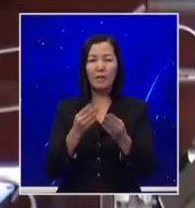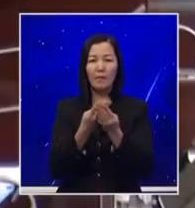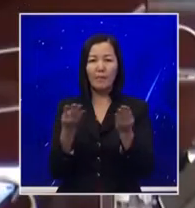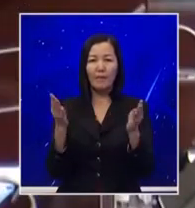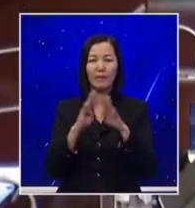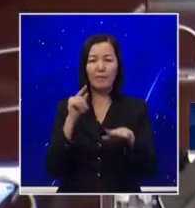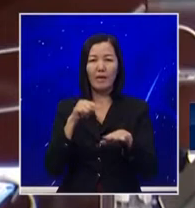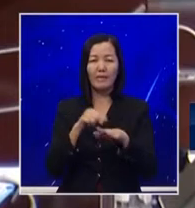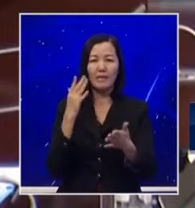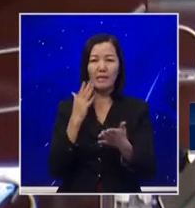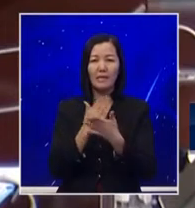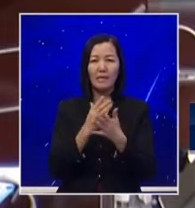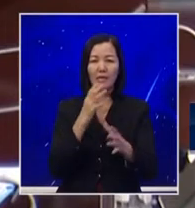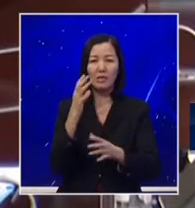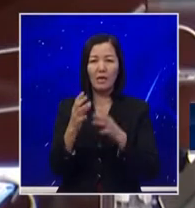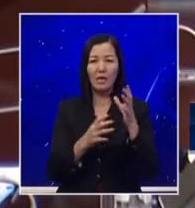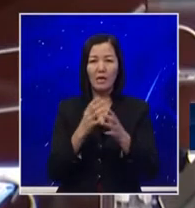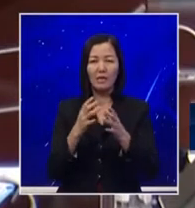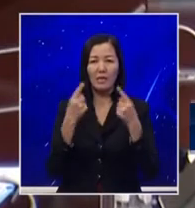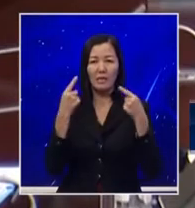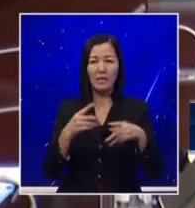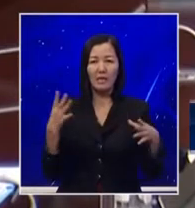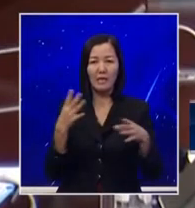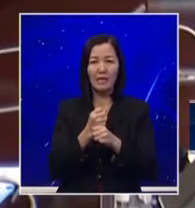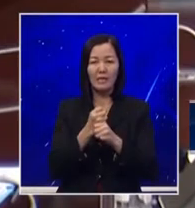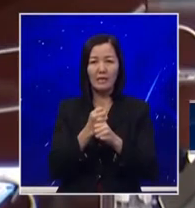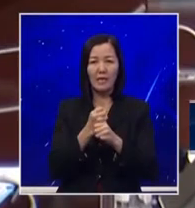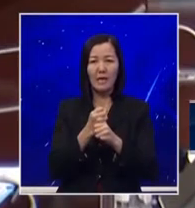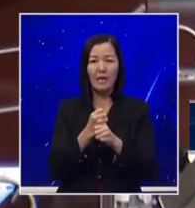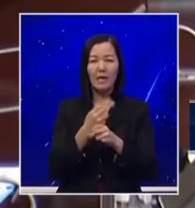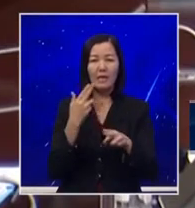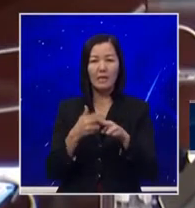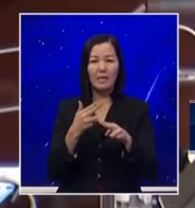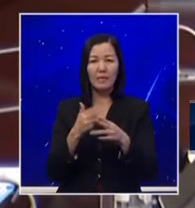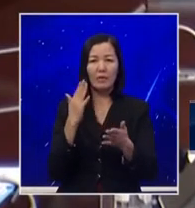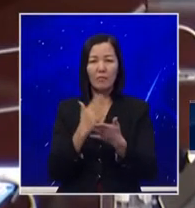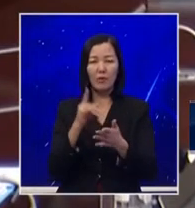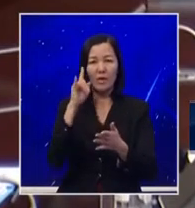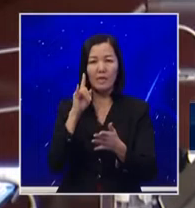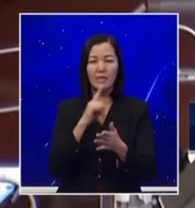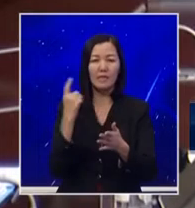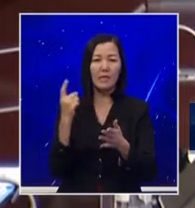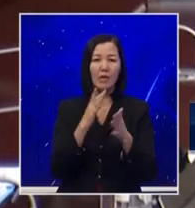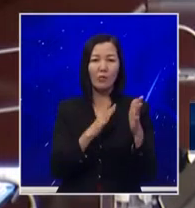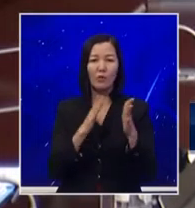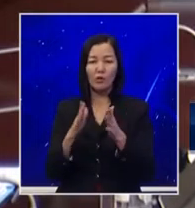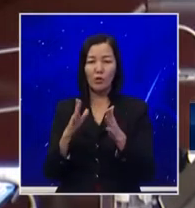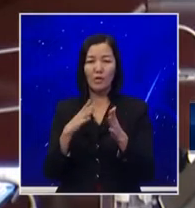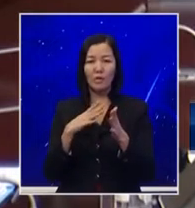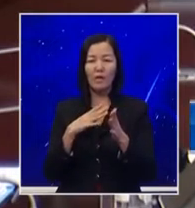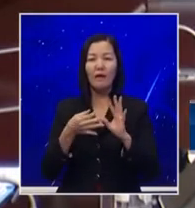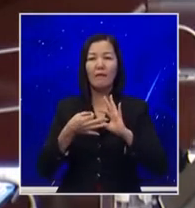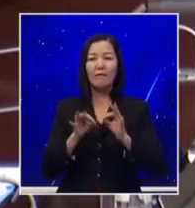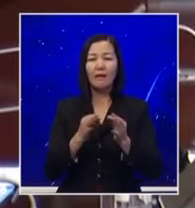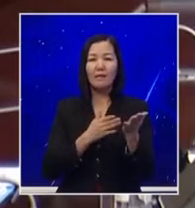елеулі әсеріне және жаһандық экономикалық дағдарысқа қарамастан Қазақстанның экономикасы тұрақты екенін көрсетті. Нақты